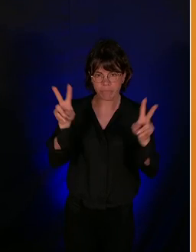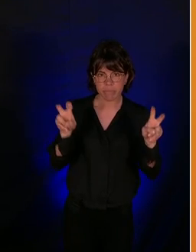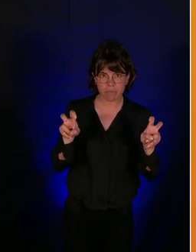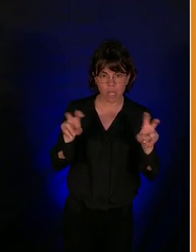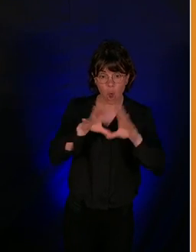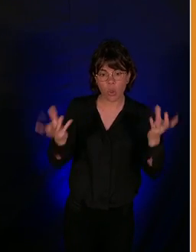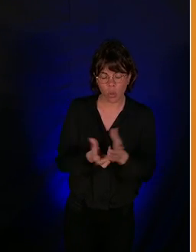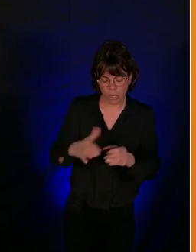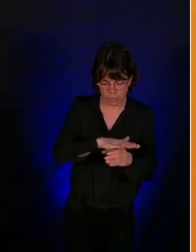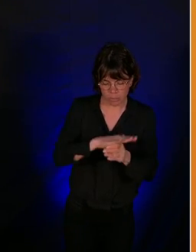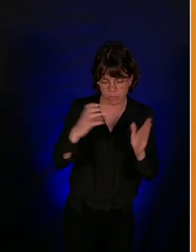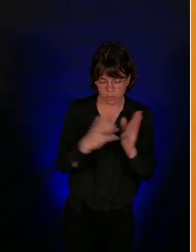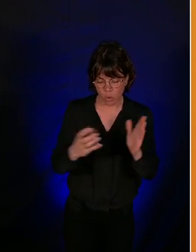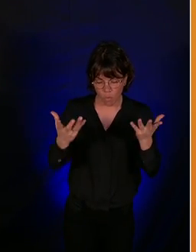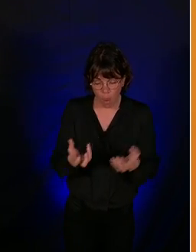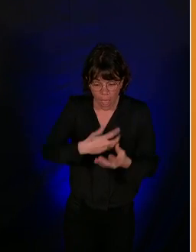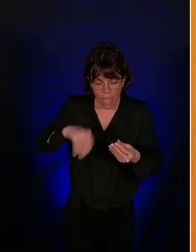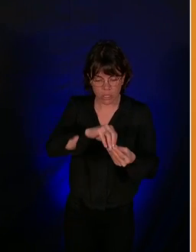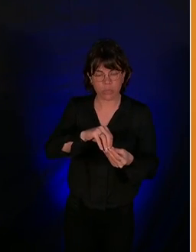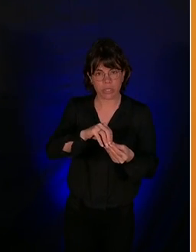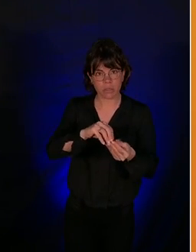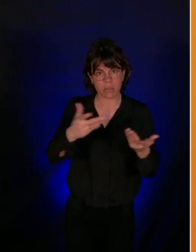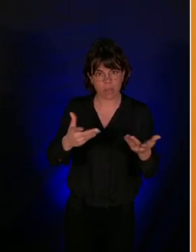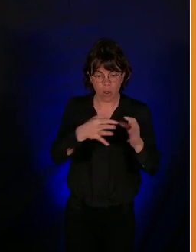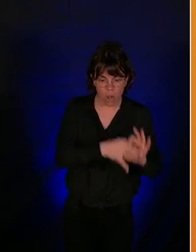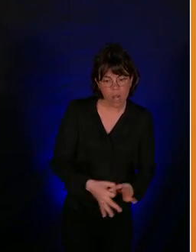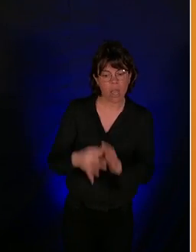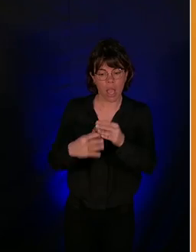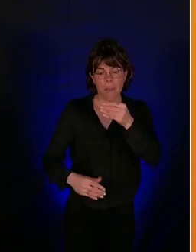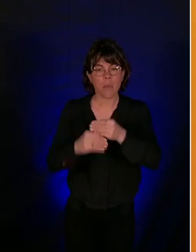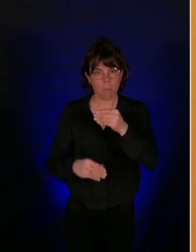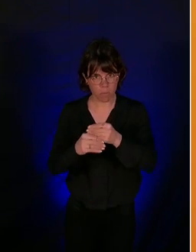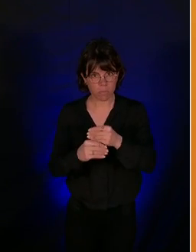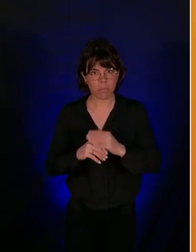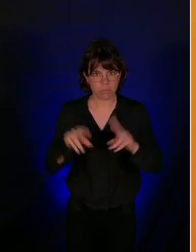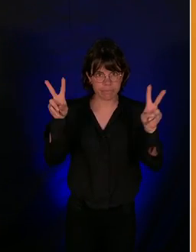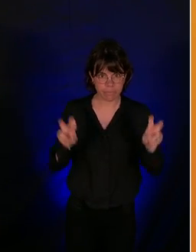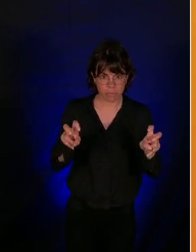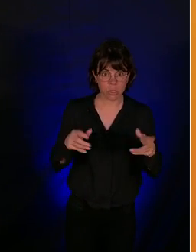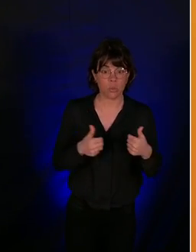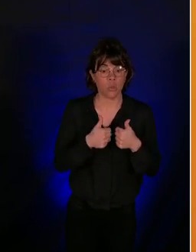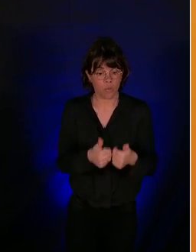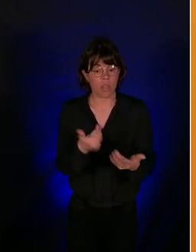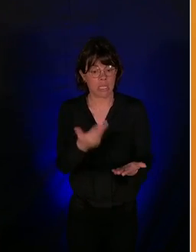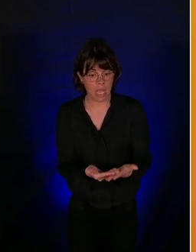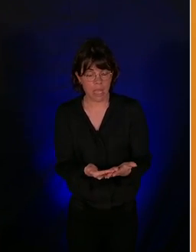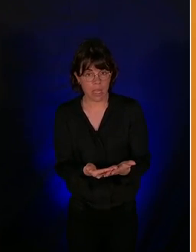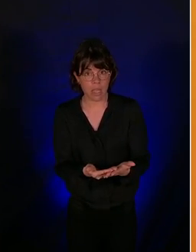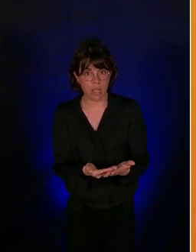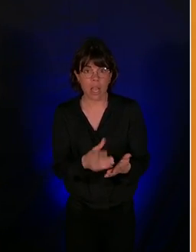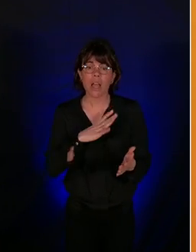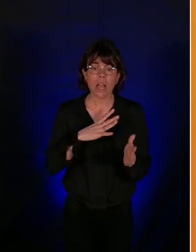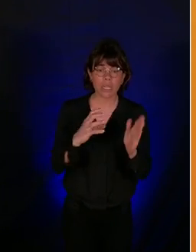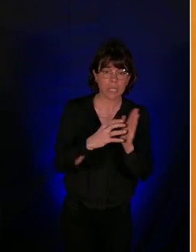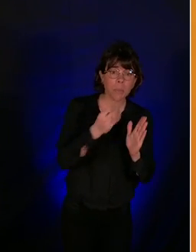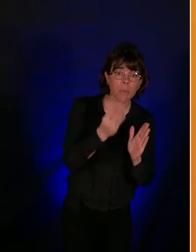l'intégralité de l'article on veut rajouter par rapport aux amendements donc cependant et compte tenue du degré vous l'avez l'article